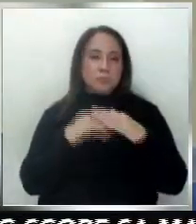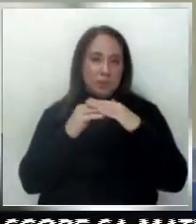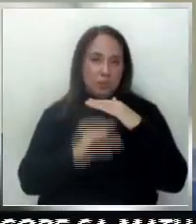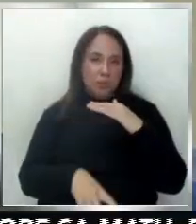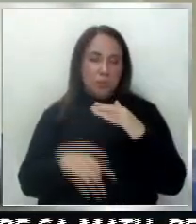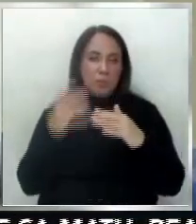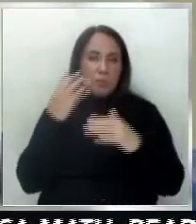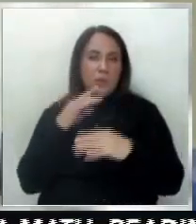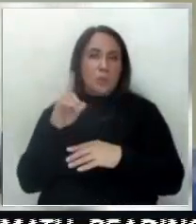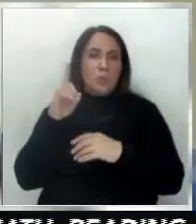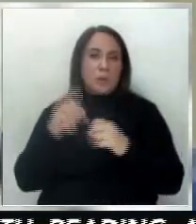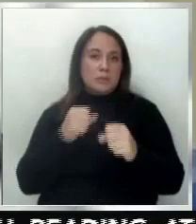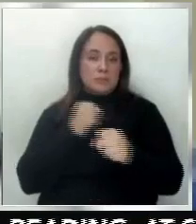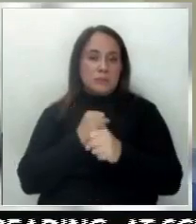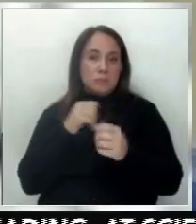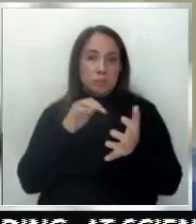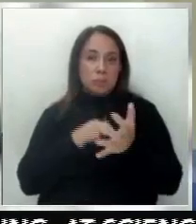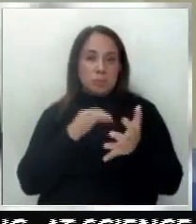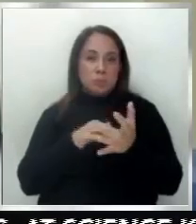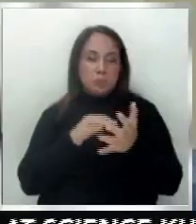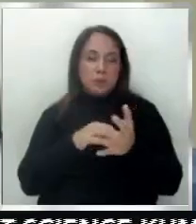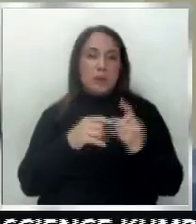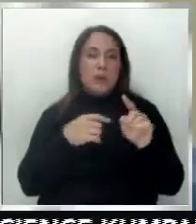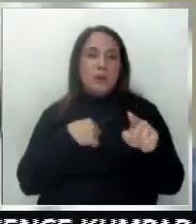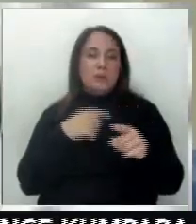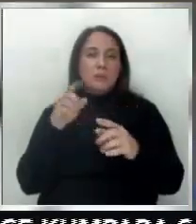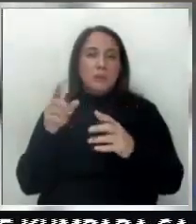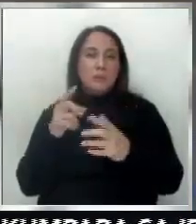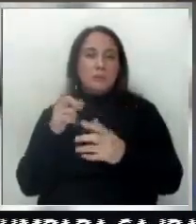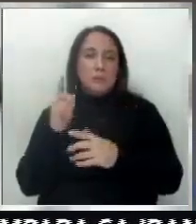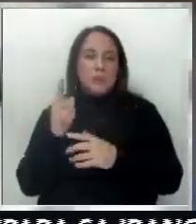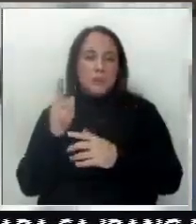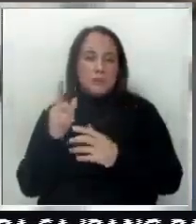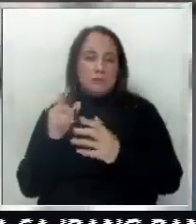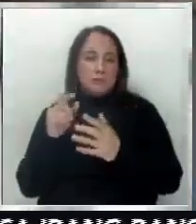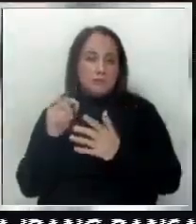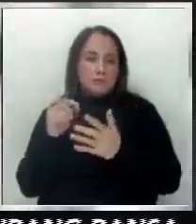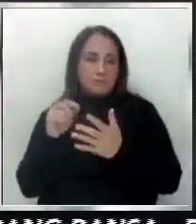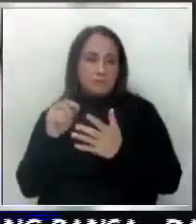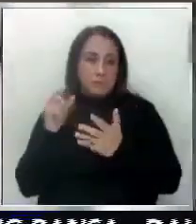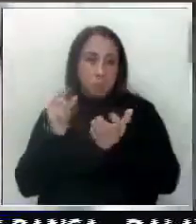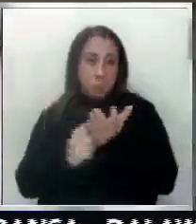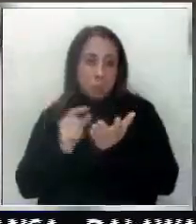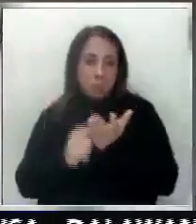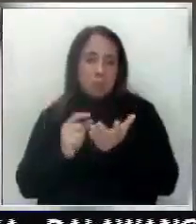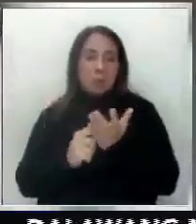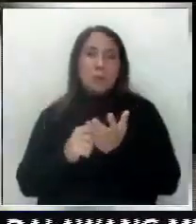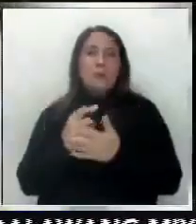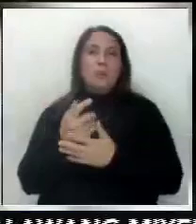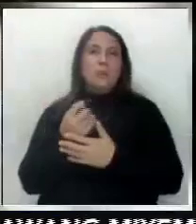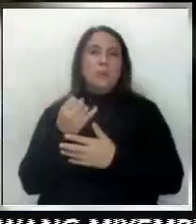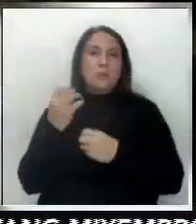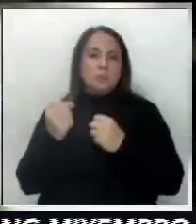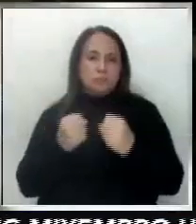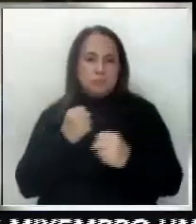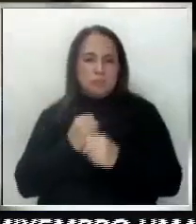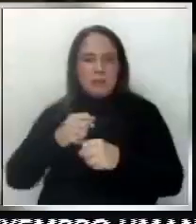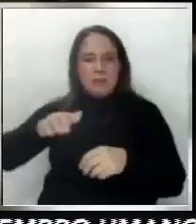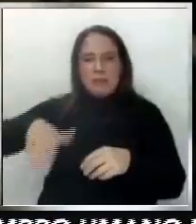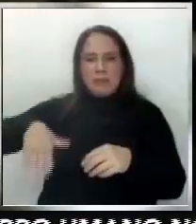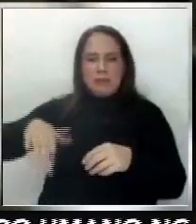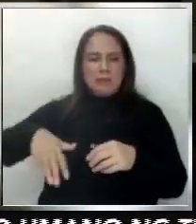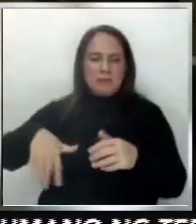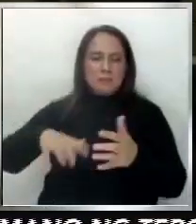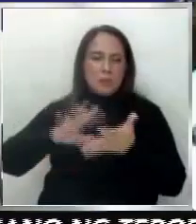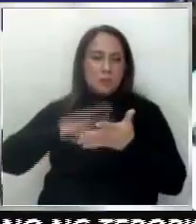taon ng pag-aaral, ang katumbas ng kada 20 puntos. Lumalabas na ilang taong delayed ang pagkatuto ng mga estudyanteng